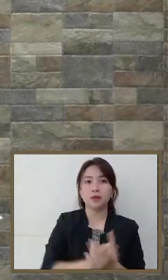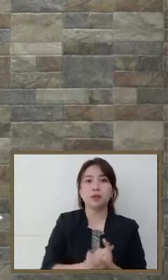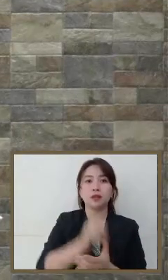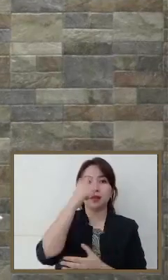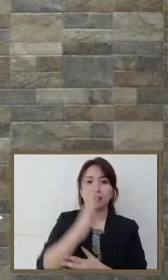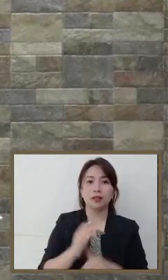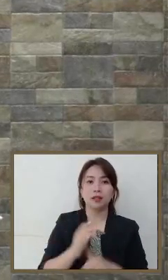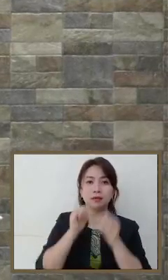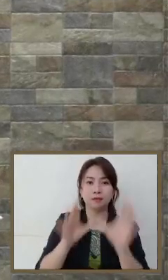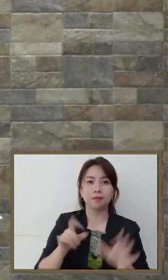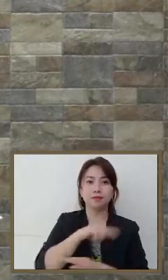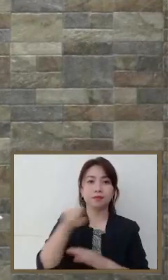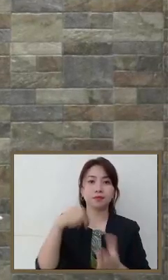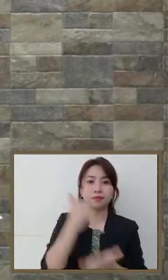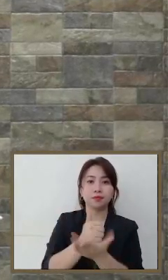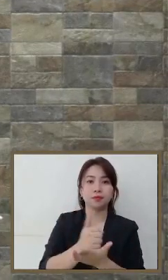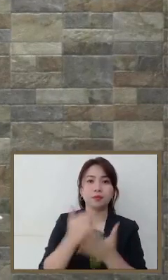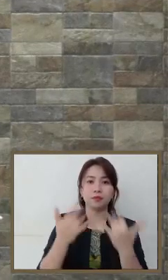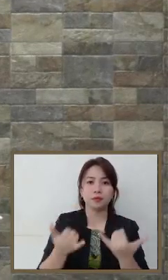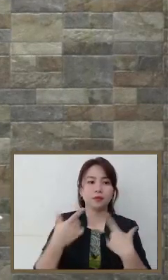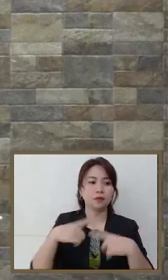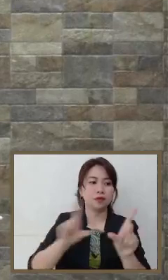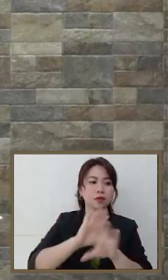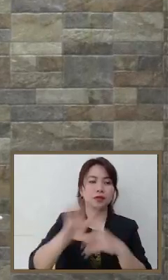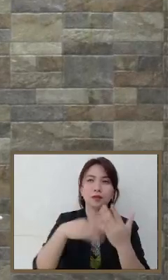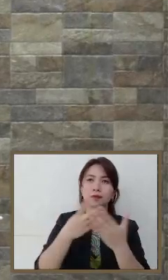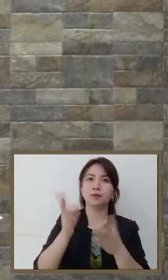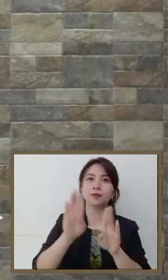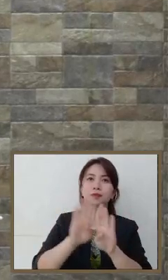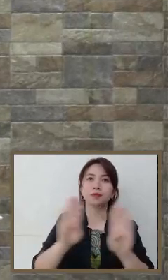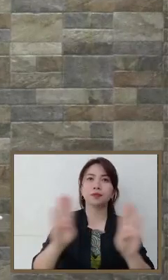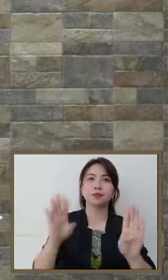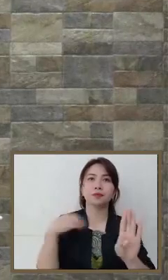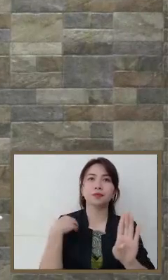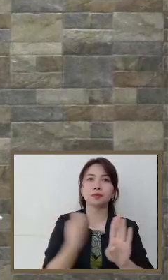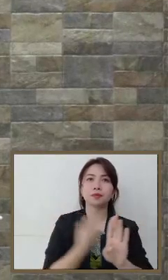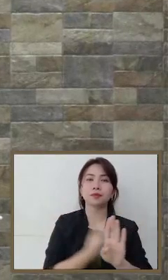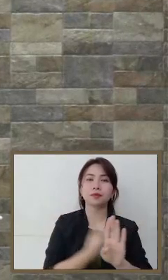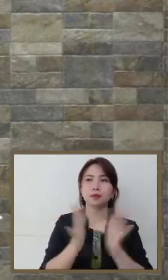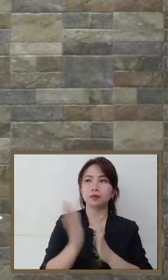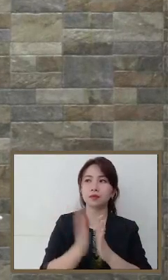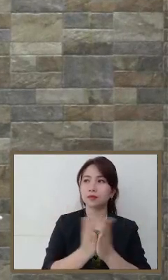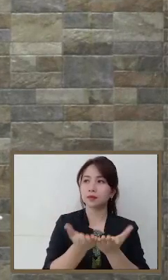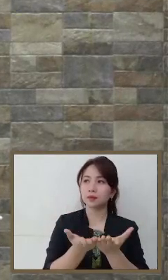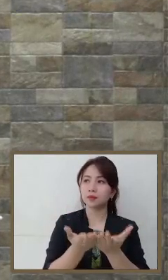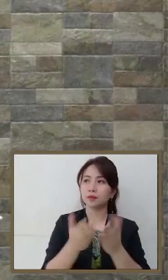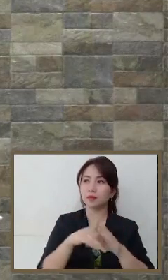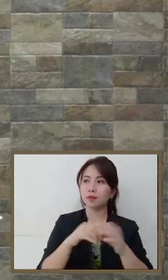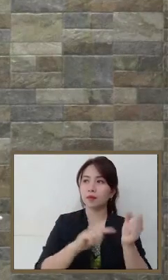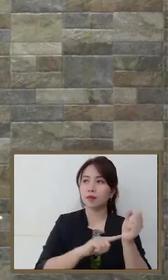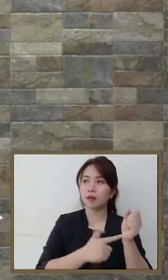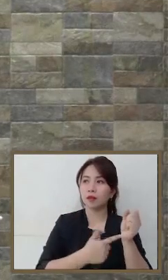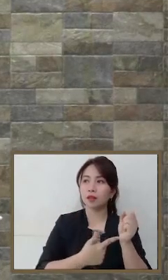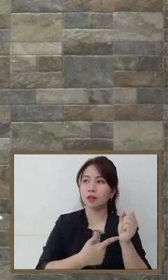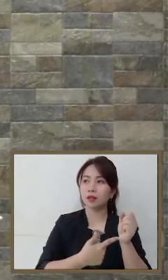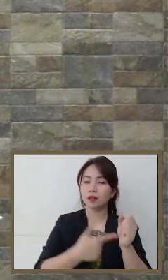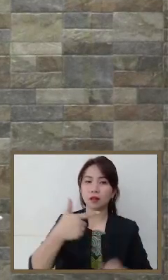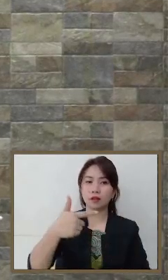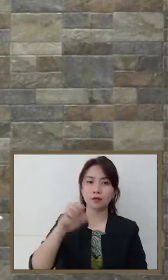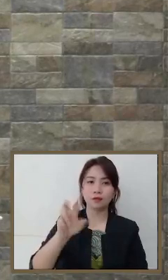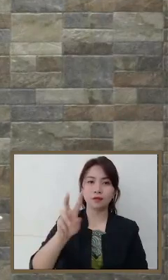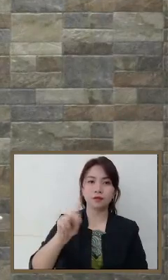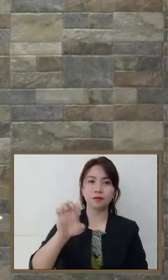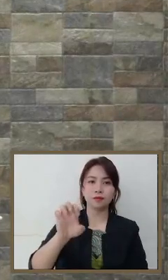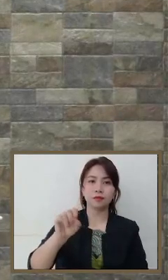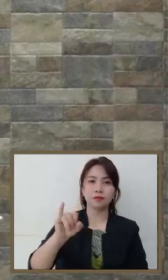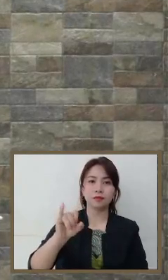ngayong gabi tayo po manatiling nakatayo and let's open our bibles in genesis chapter number 39 genesis chapter